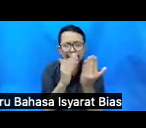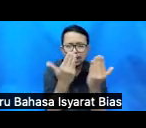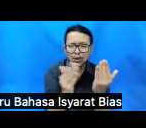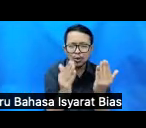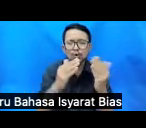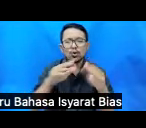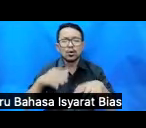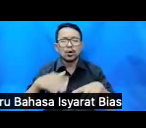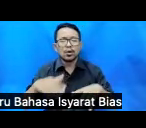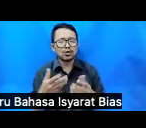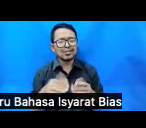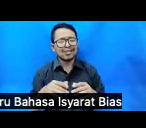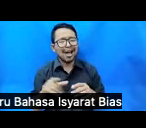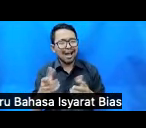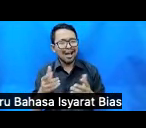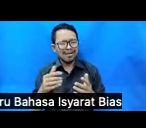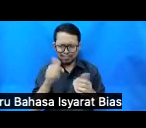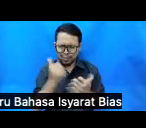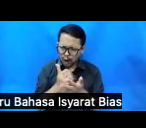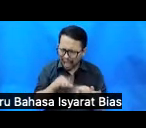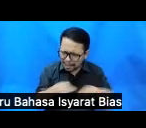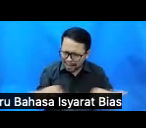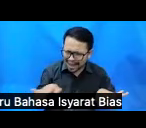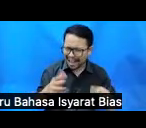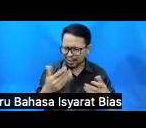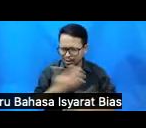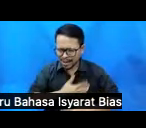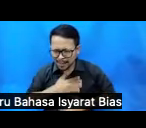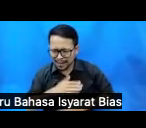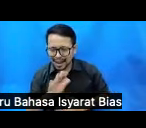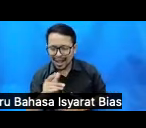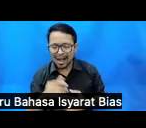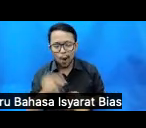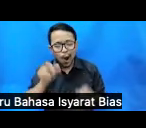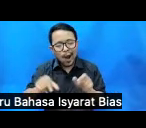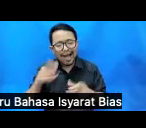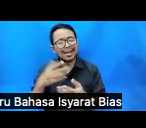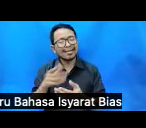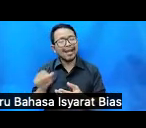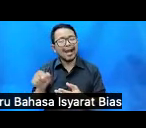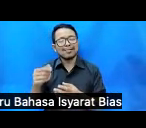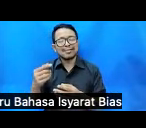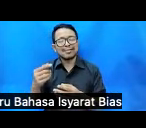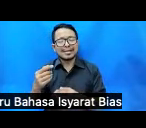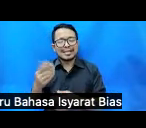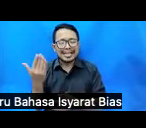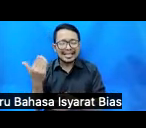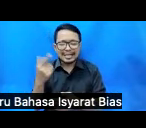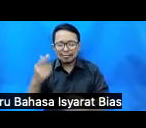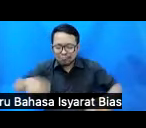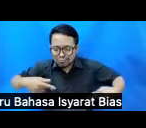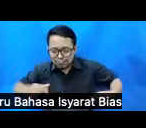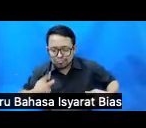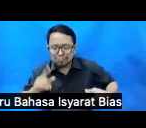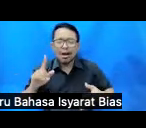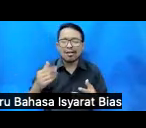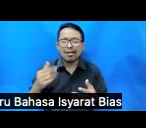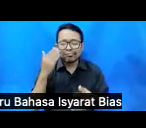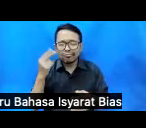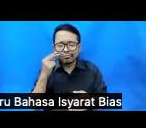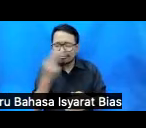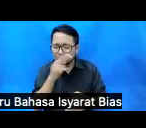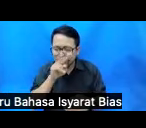juga fitur-fitur keamanan untuk mewadahi dari persona-persona yang sudah didiskusikan di hari pertama untuk masuk